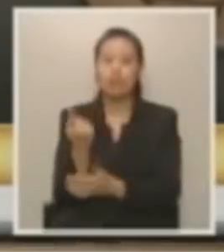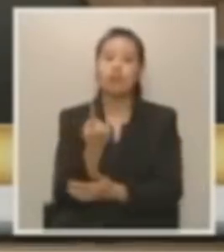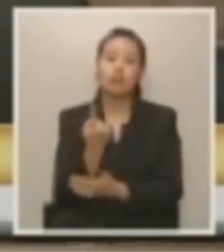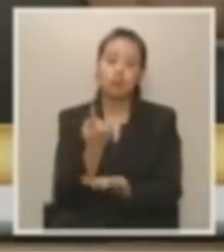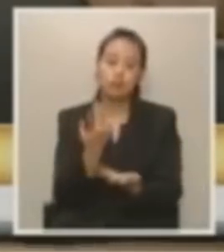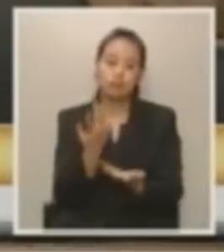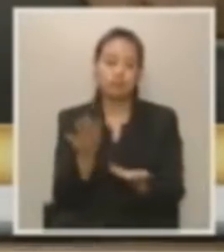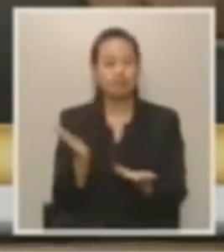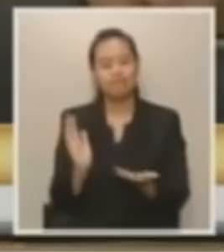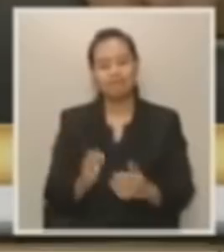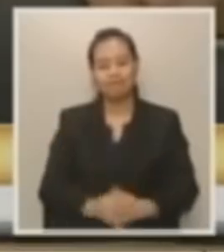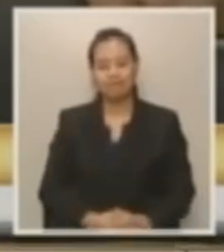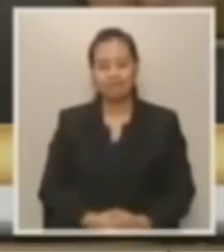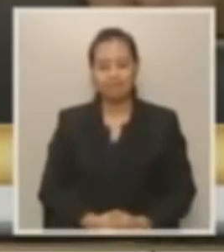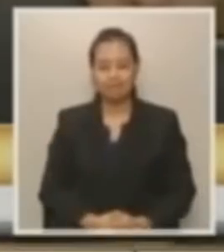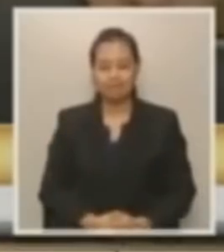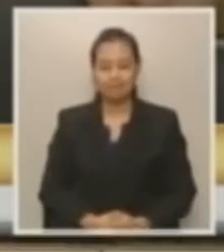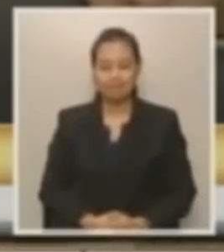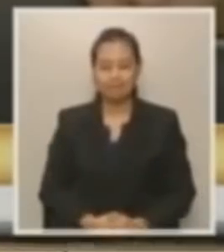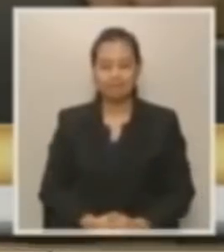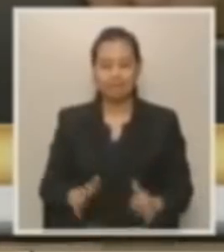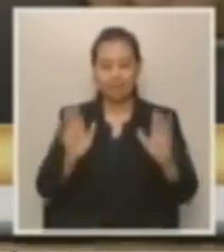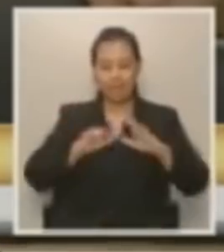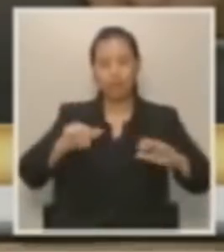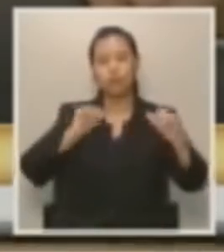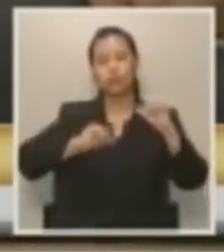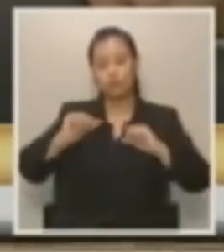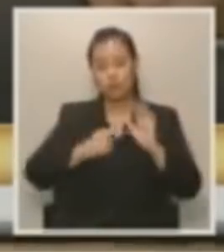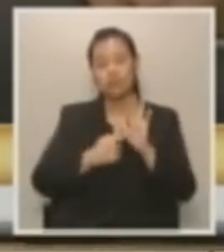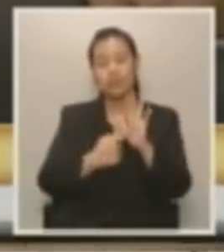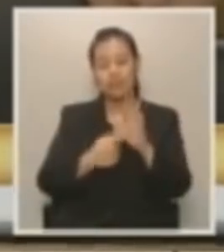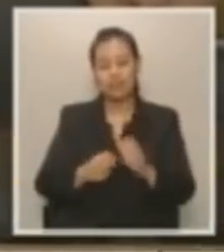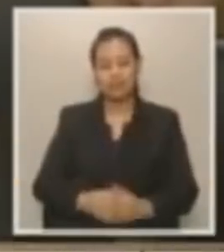ไรนะคะแต่ท่านี้ค่ะเชิญสไลด์ถัดไปค่ะ